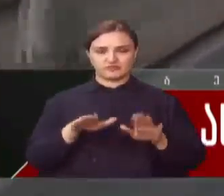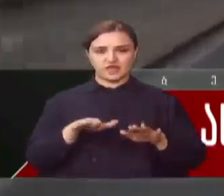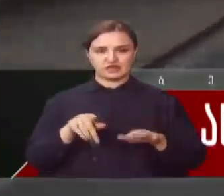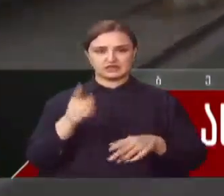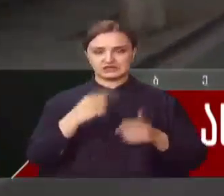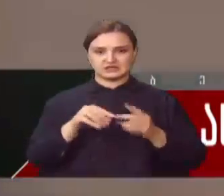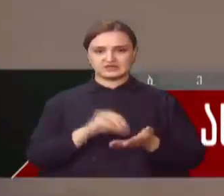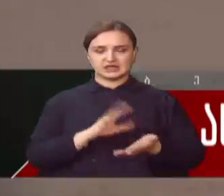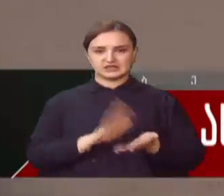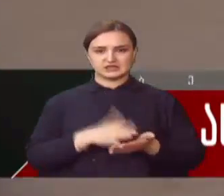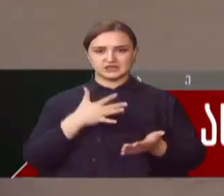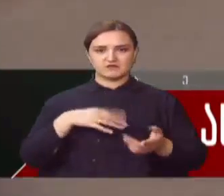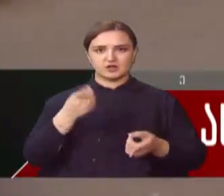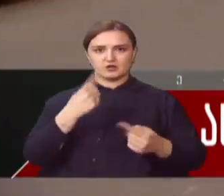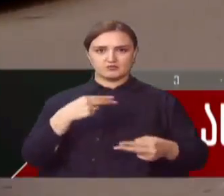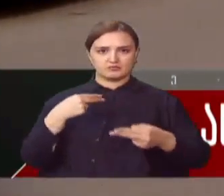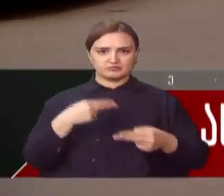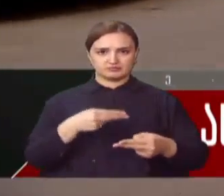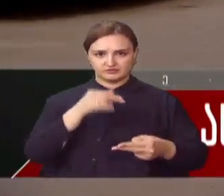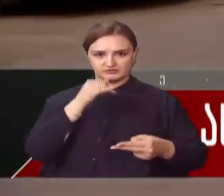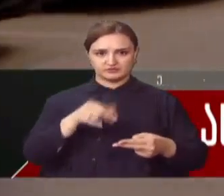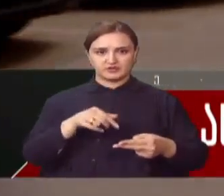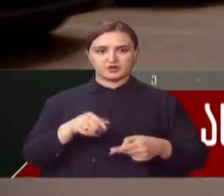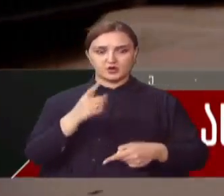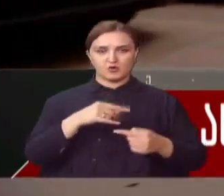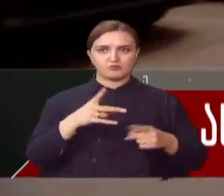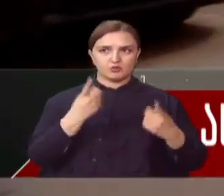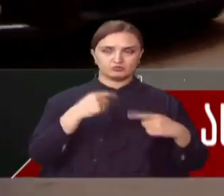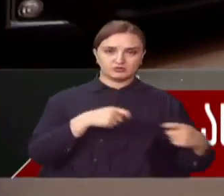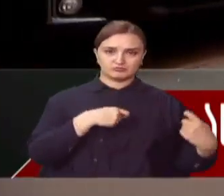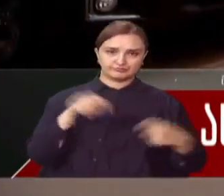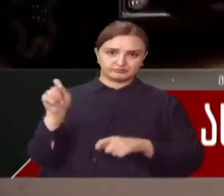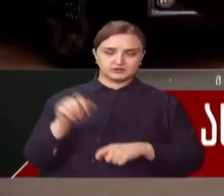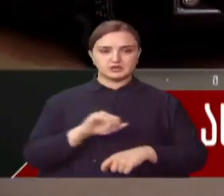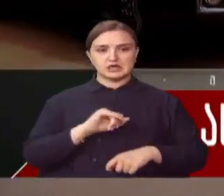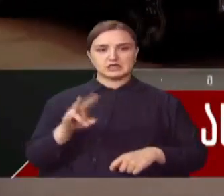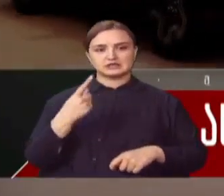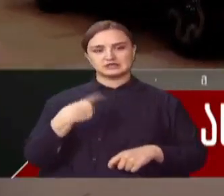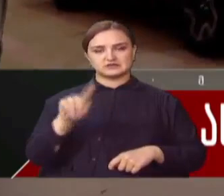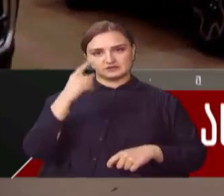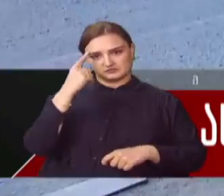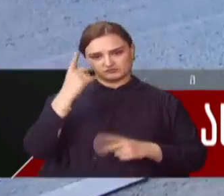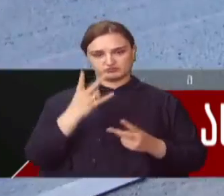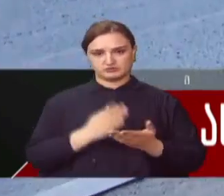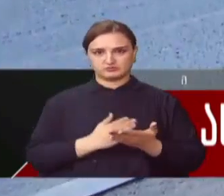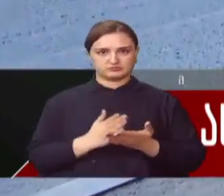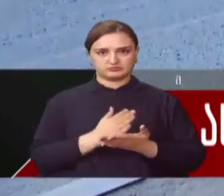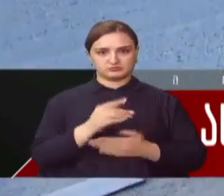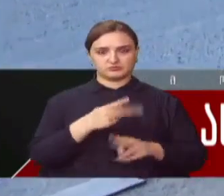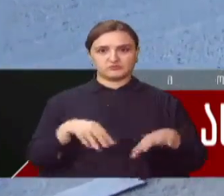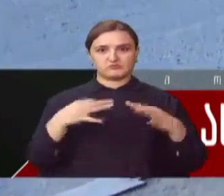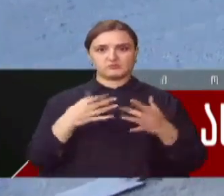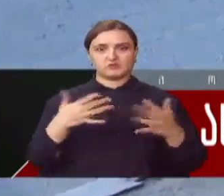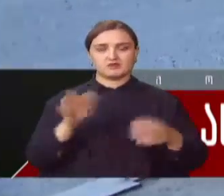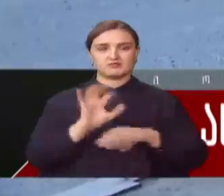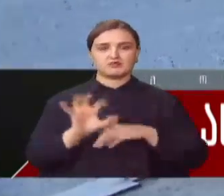ვეღარ დაარეგისტრირებს. შესაბამისად, ან რეექსპორტზე უნდა გაიტანოს, ან სხვა გზის გამონახვა მოუწევს. Automobilele